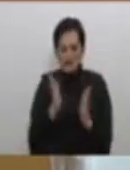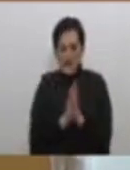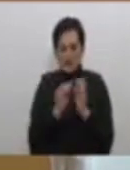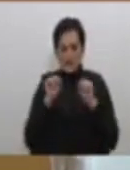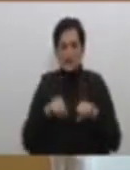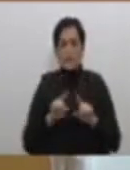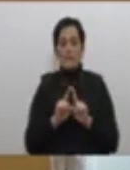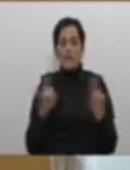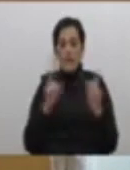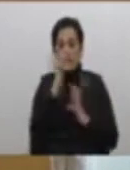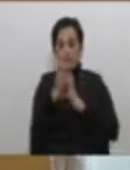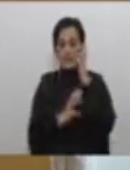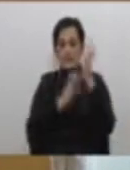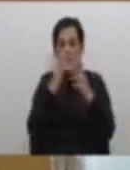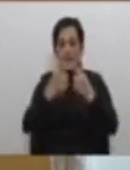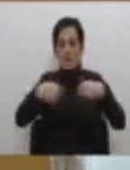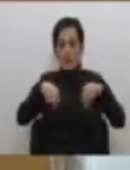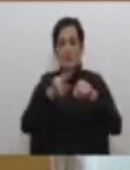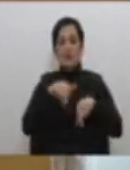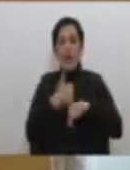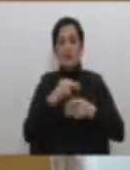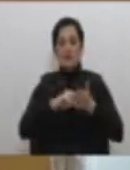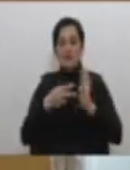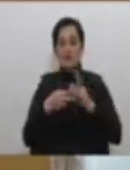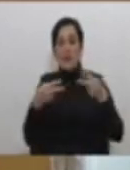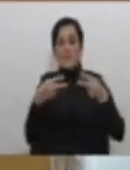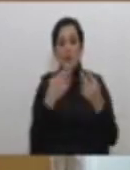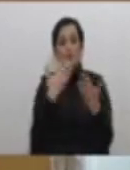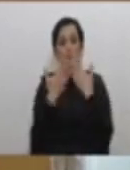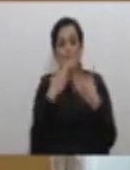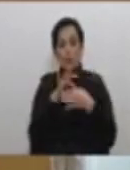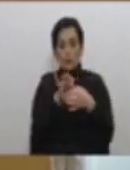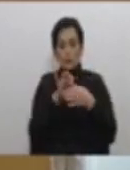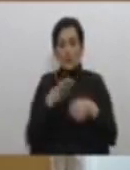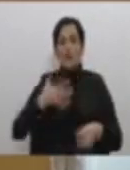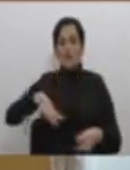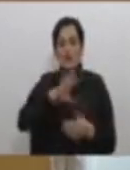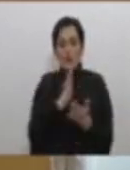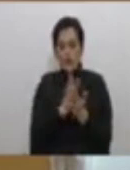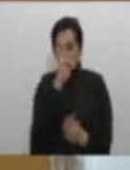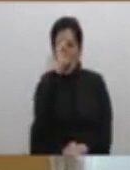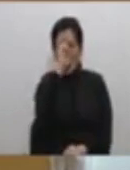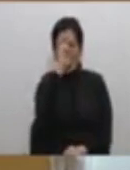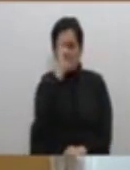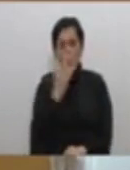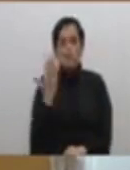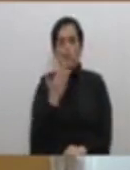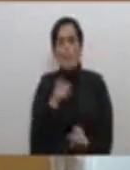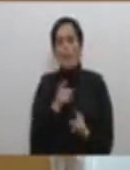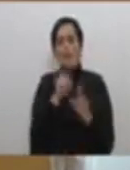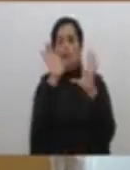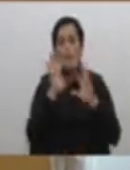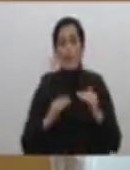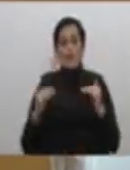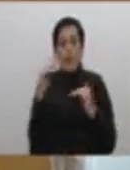განსაკუთრებით საერთაშორისო ორგანიზაციებს და სტრატეგიულ პარტნიორებთან კომუნიკაციას. საქართველო არის სახელმწიფო, რომელსაც კონსტიტუციურად